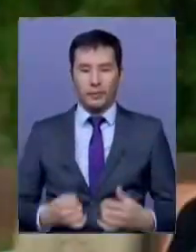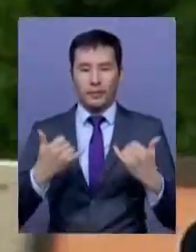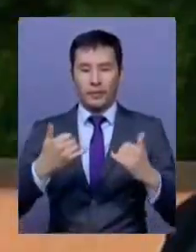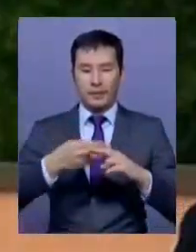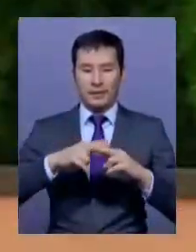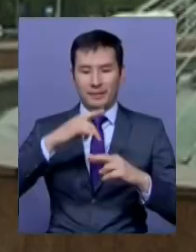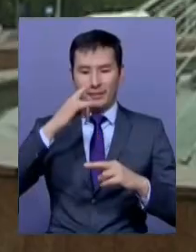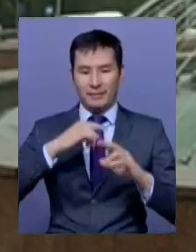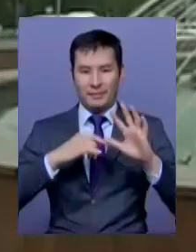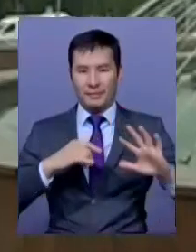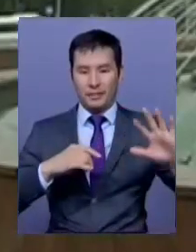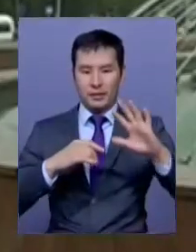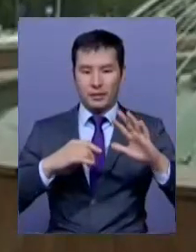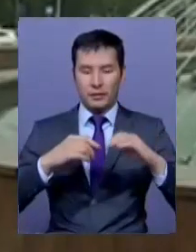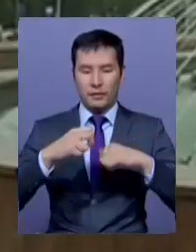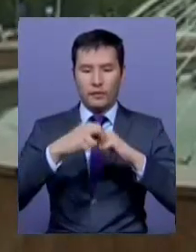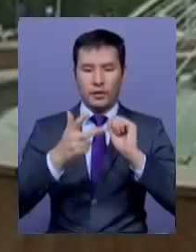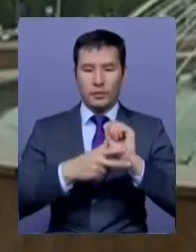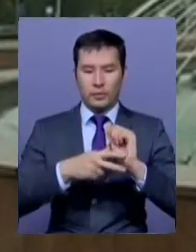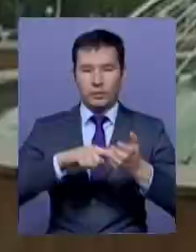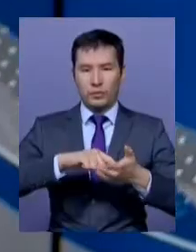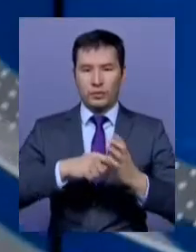шерулерді өткізуге қатысты жаңа заңдар қабылданды.